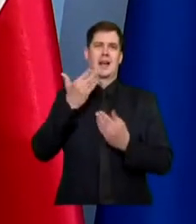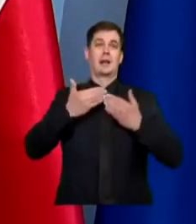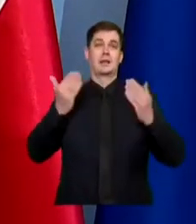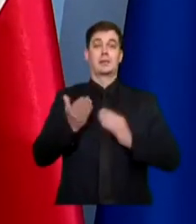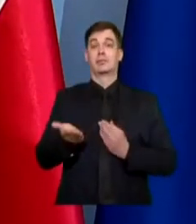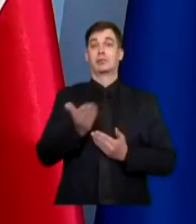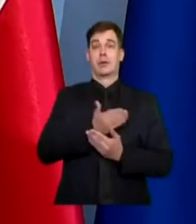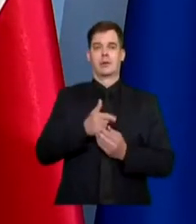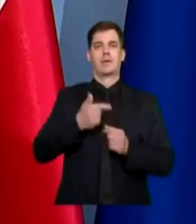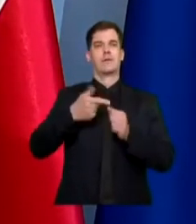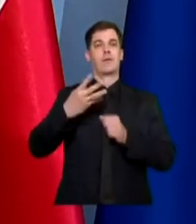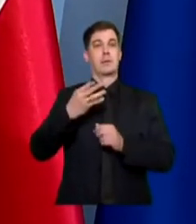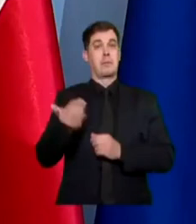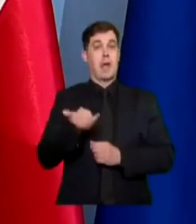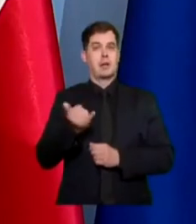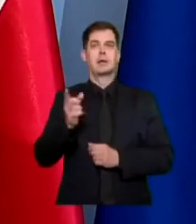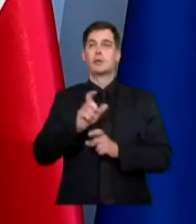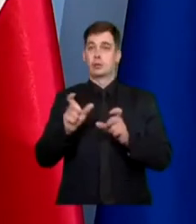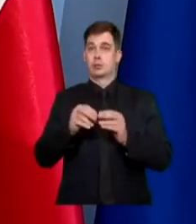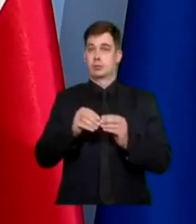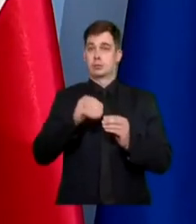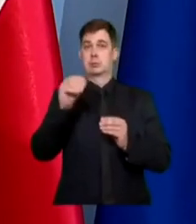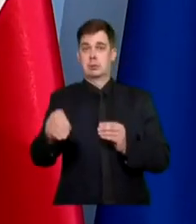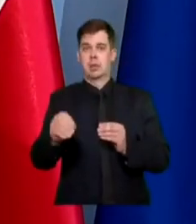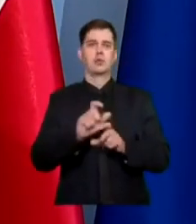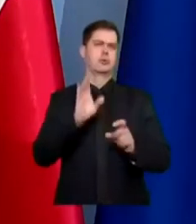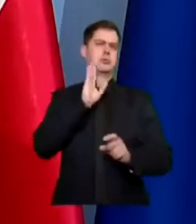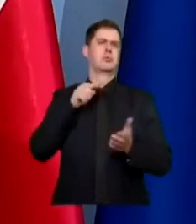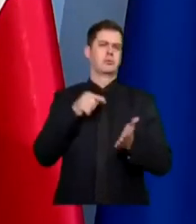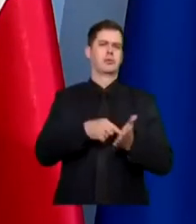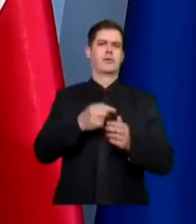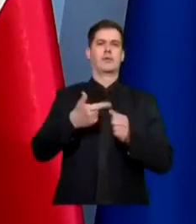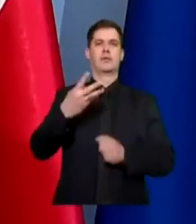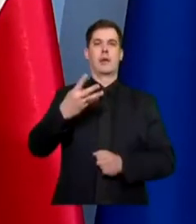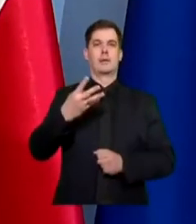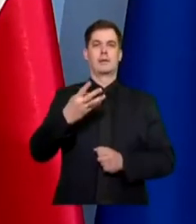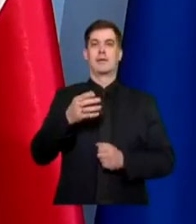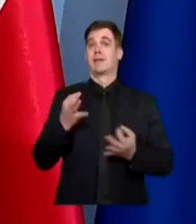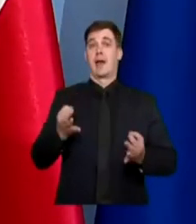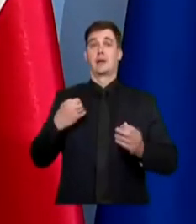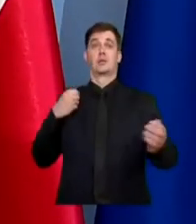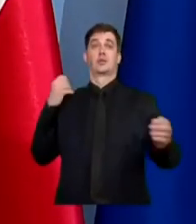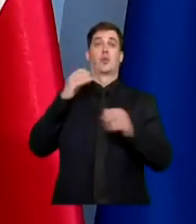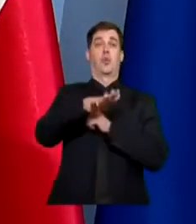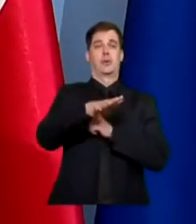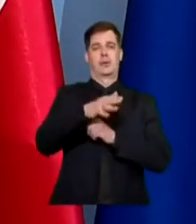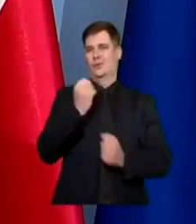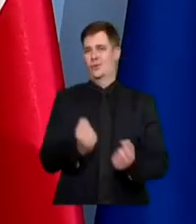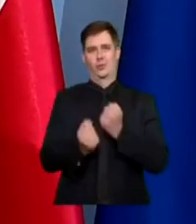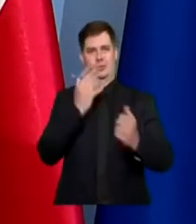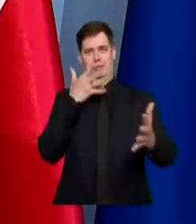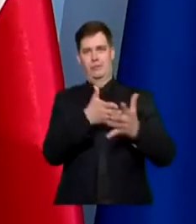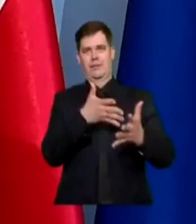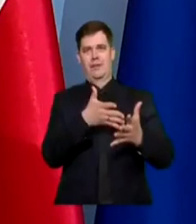kilkudniowym poinformujemy, jakie będą dalsze decyzje. Wtedy oczywiście nasza wiedza będzie zdecydowanie szersza niż dzisiaj. Będziemy mogli przewidywać,